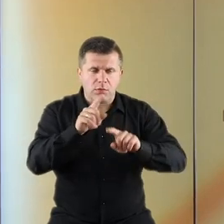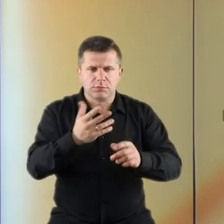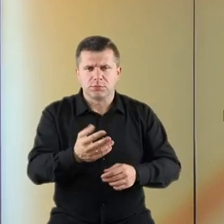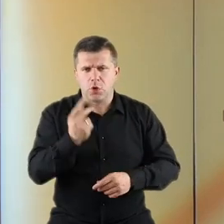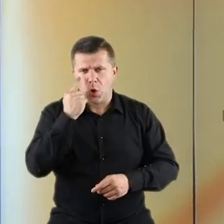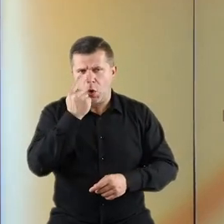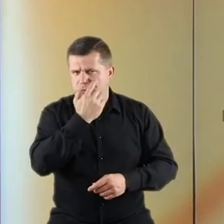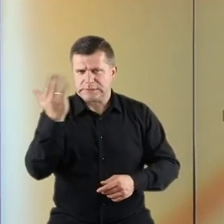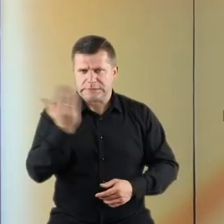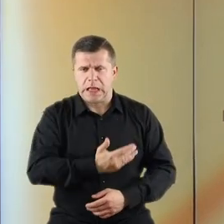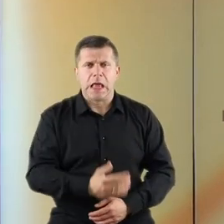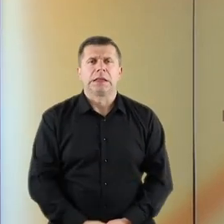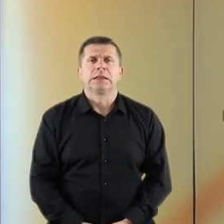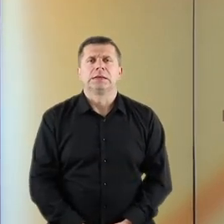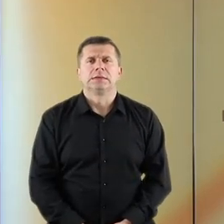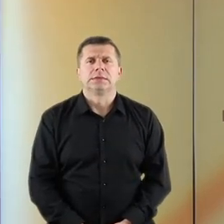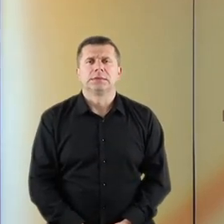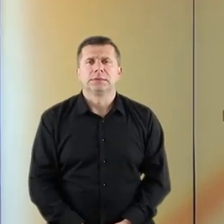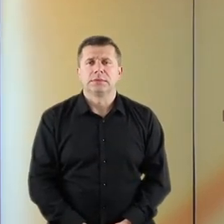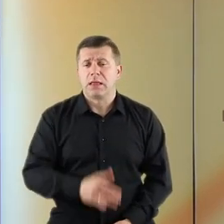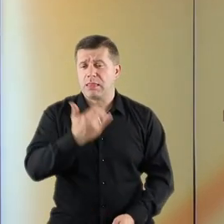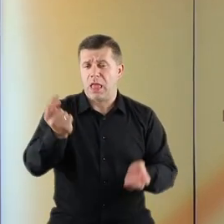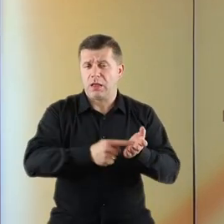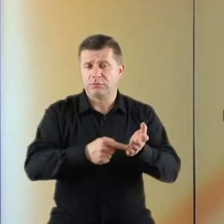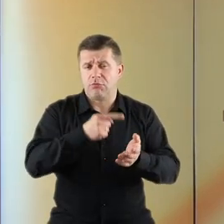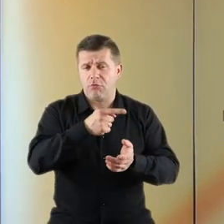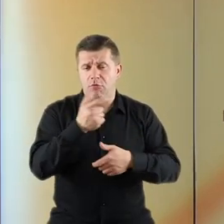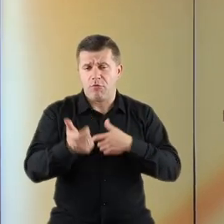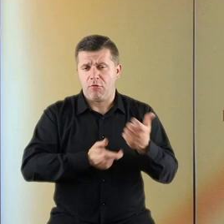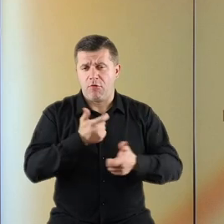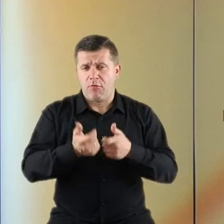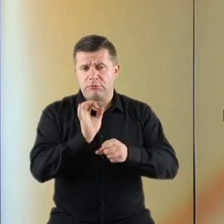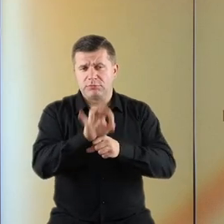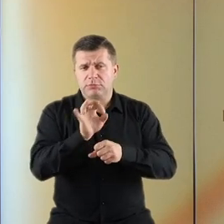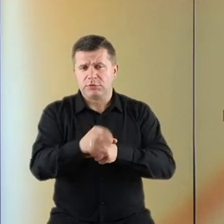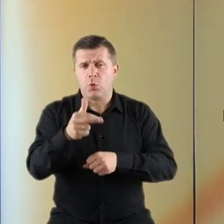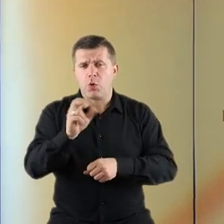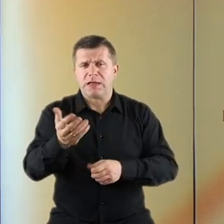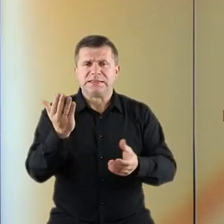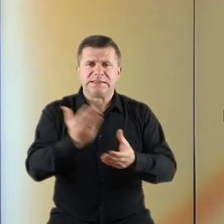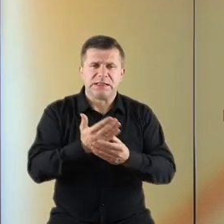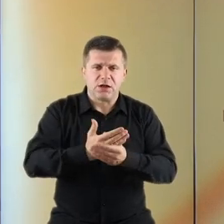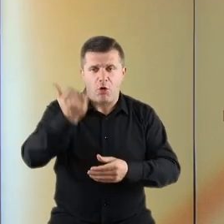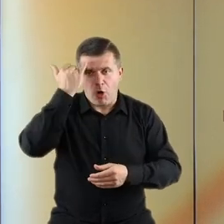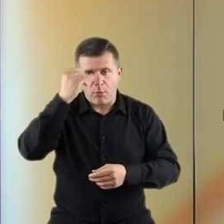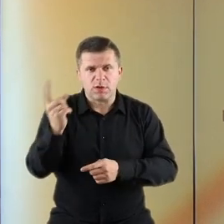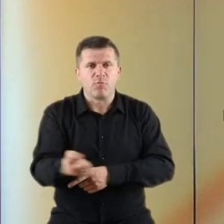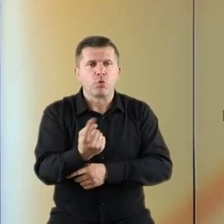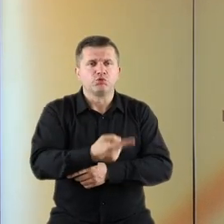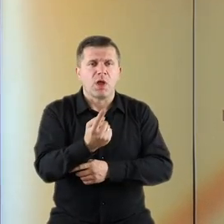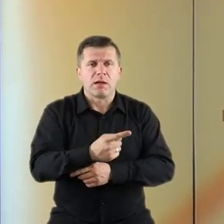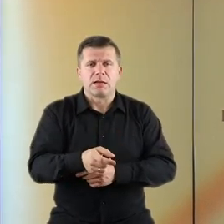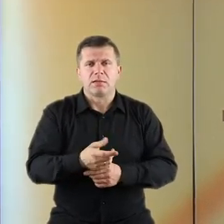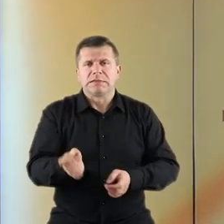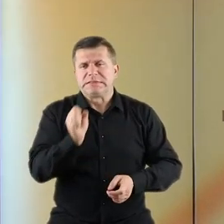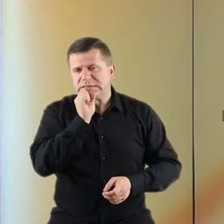czarne najczęściej rzucają uroki Cyganie obcy włóczędzy starej